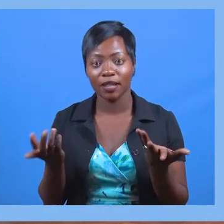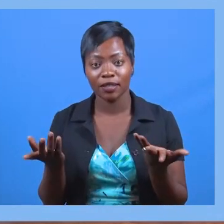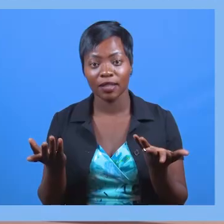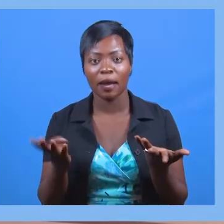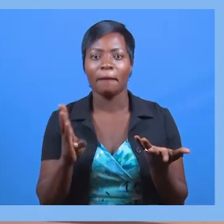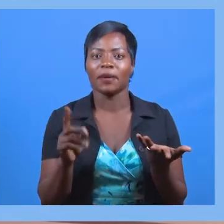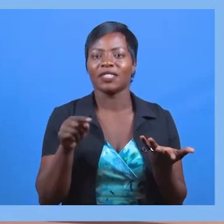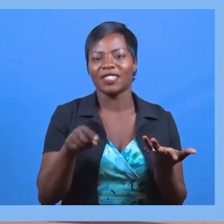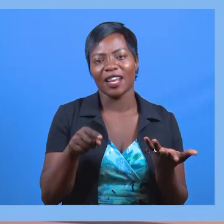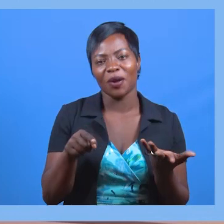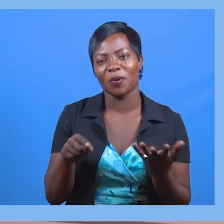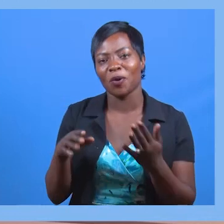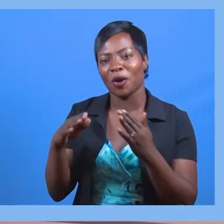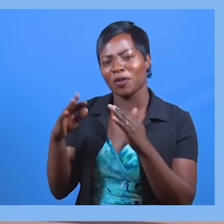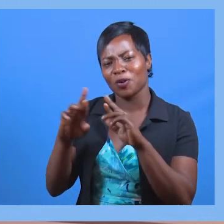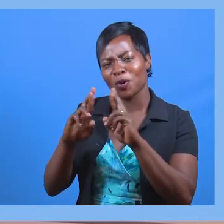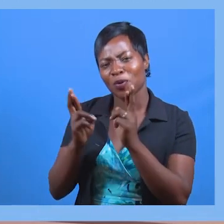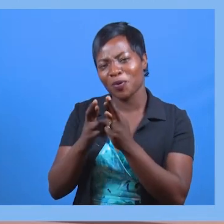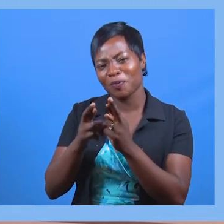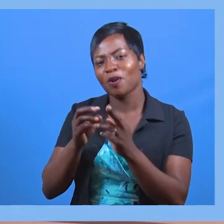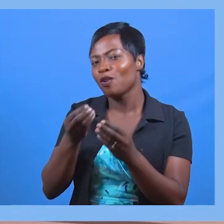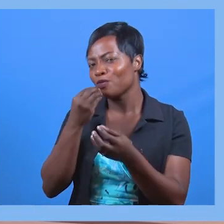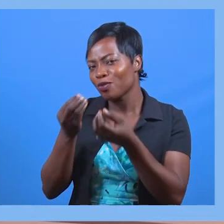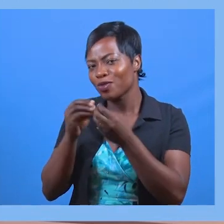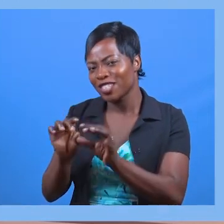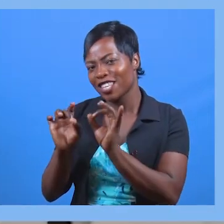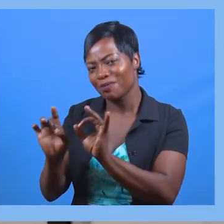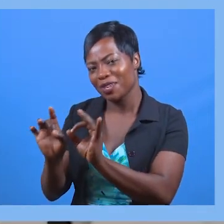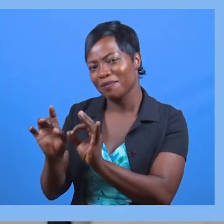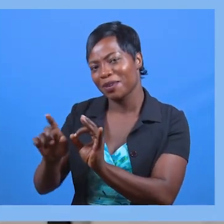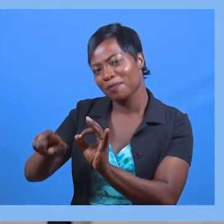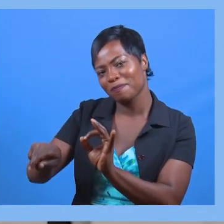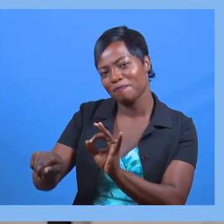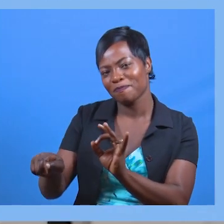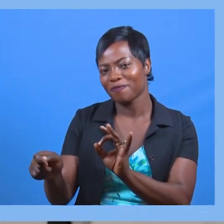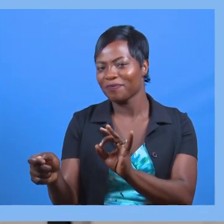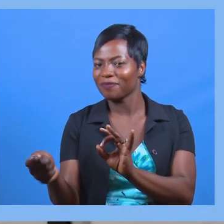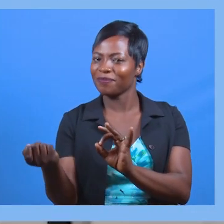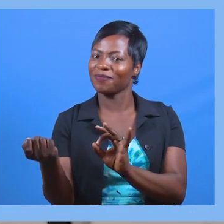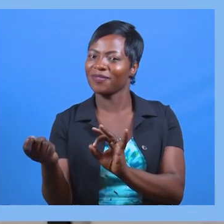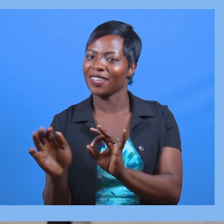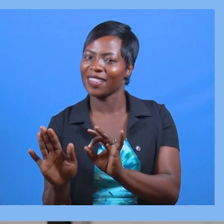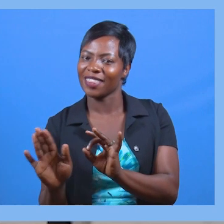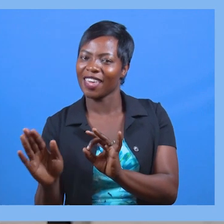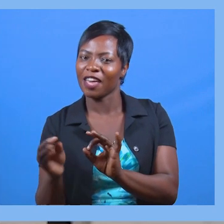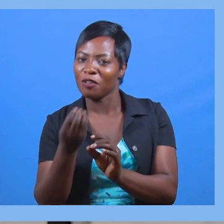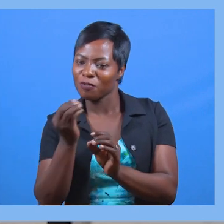rapentry. Pentry ndo kanzvimbo kaya kana kuti katingati kakabhati kanenge kanoiswa chikafu, kanoiswa